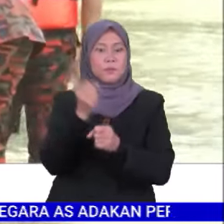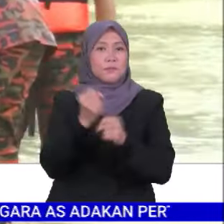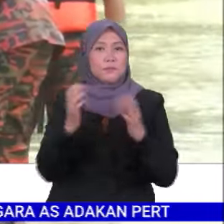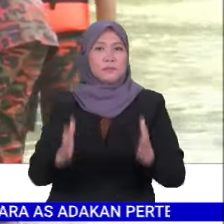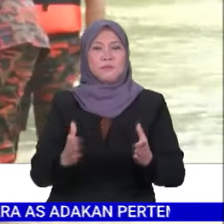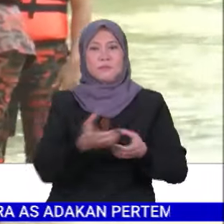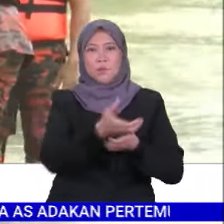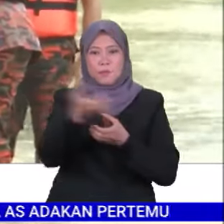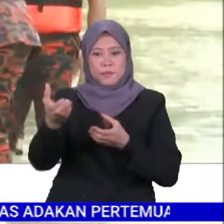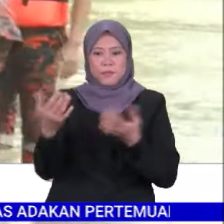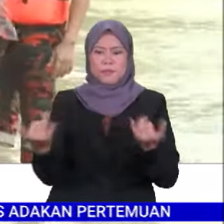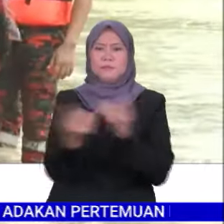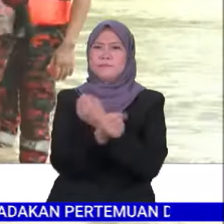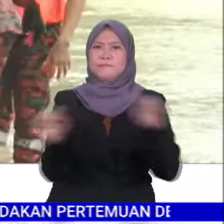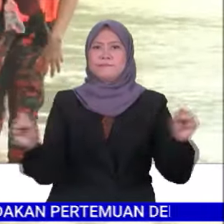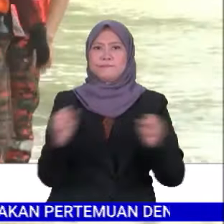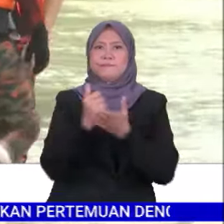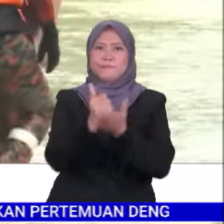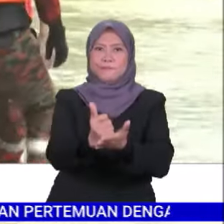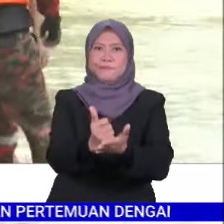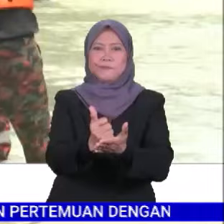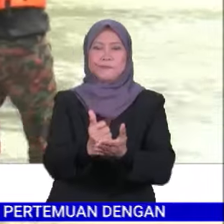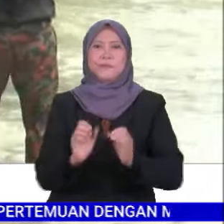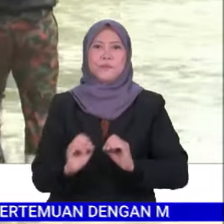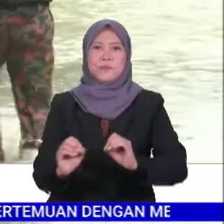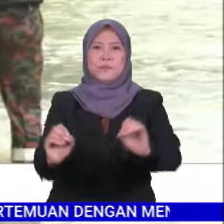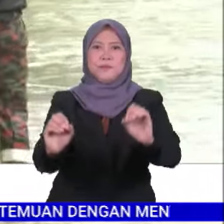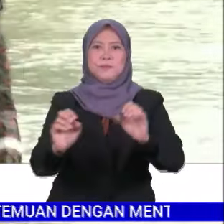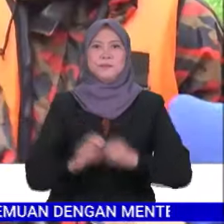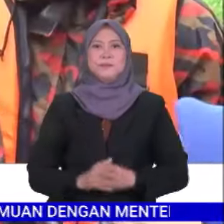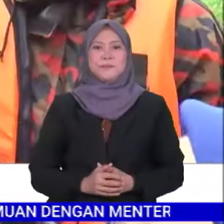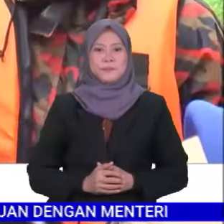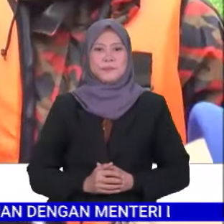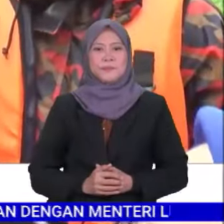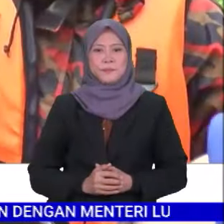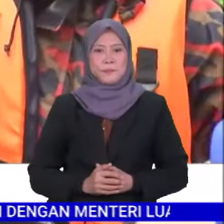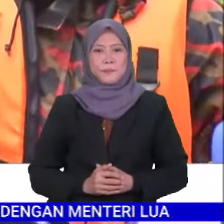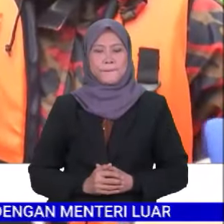anggotanya sentiasa bersiap siaga membantu operasi.